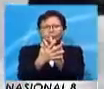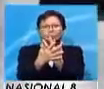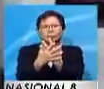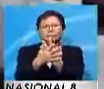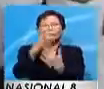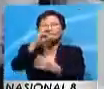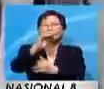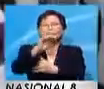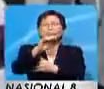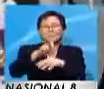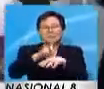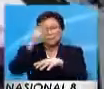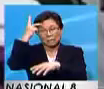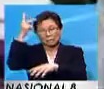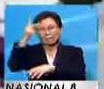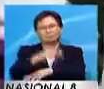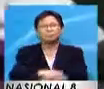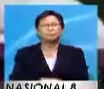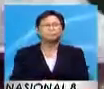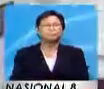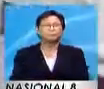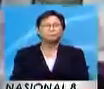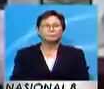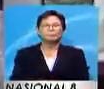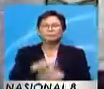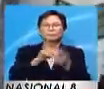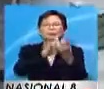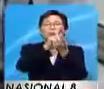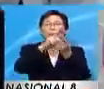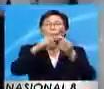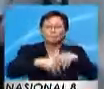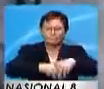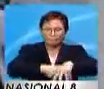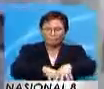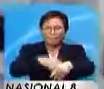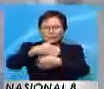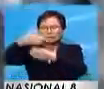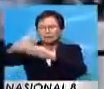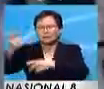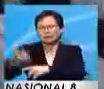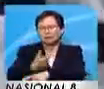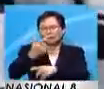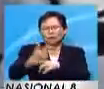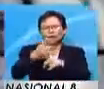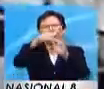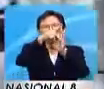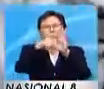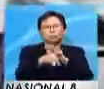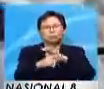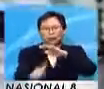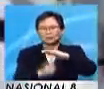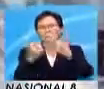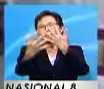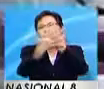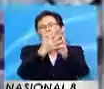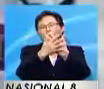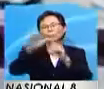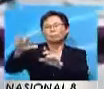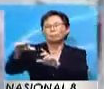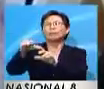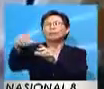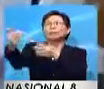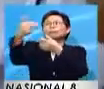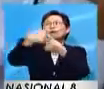penjara Maang Kelantan dat Hanan ditemui selepas Majlis perbarisan tamat latihan kursus sijil asas penjara membabitkan